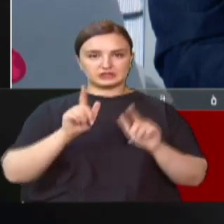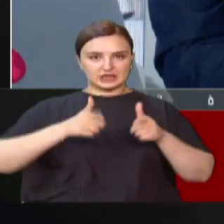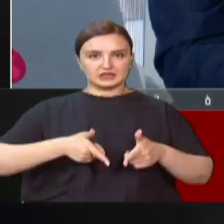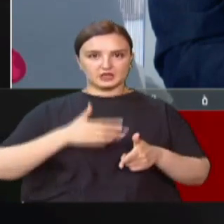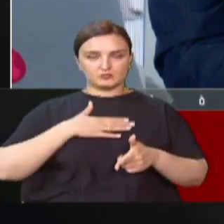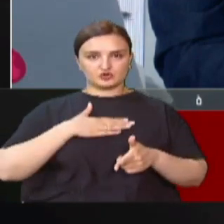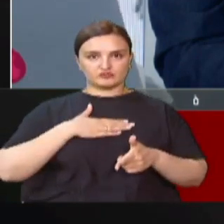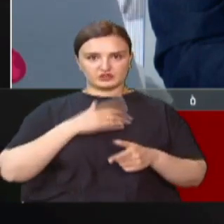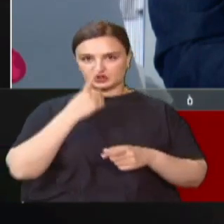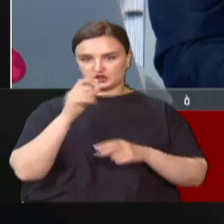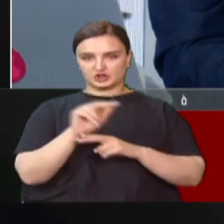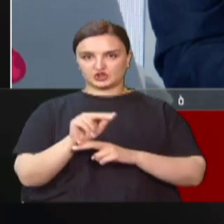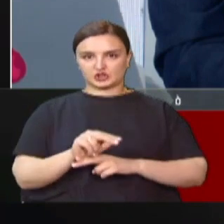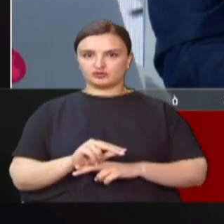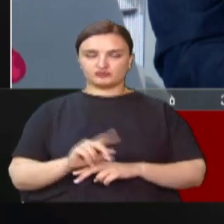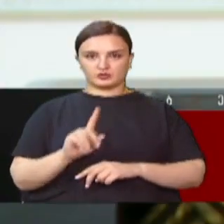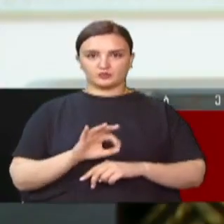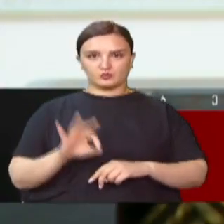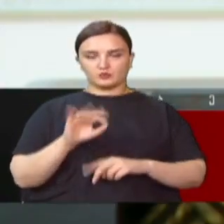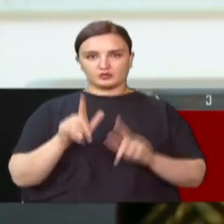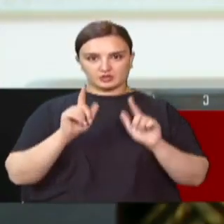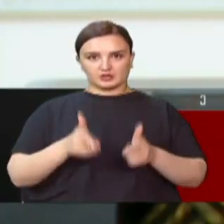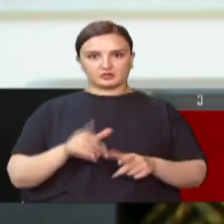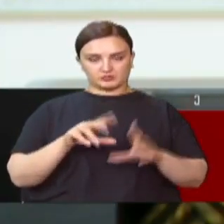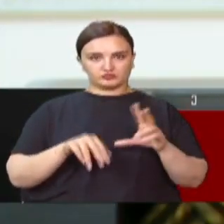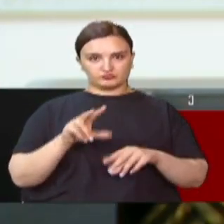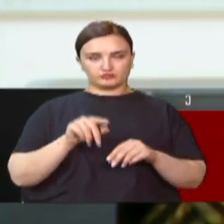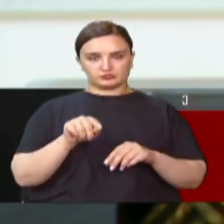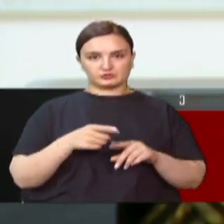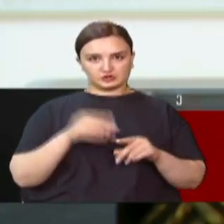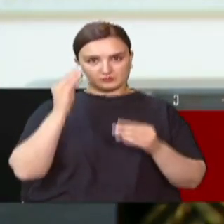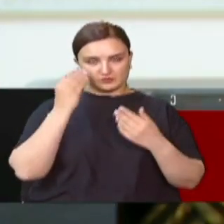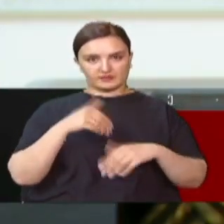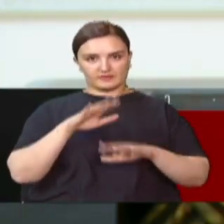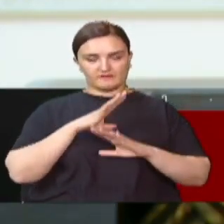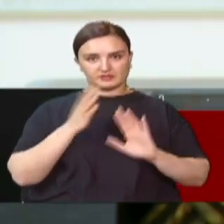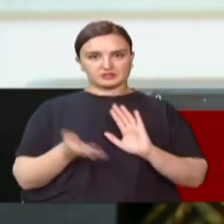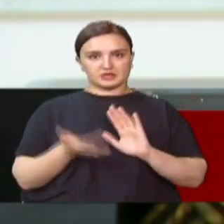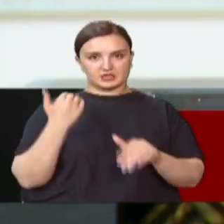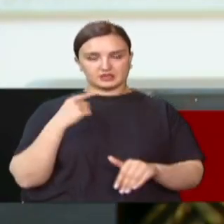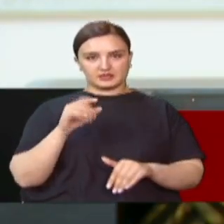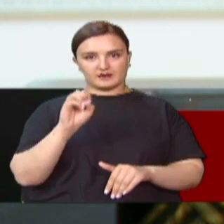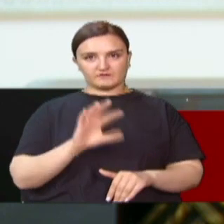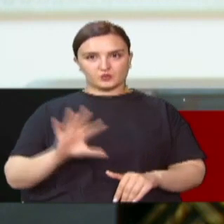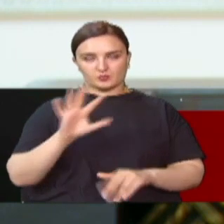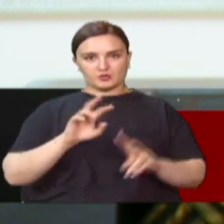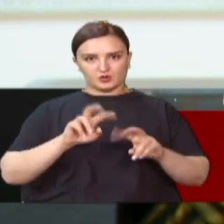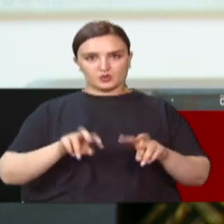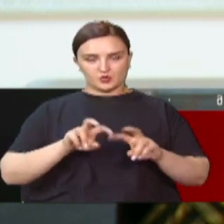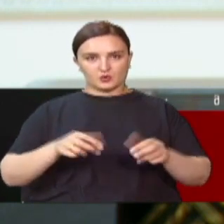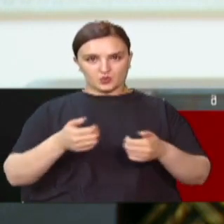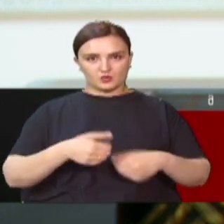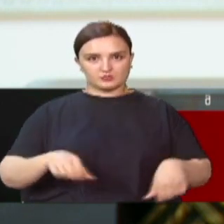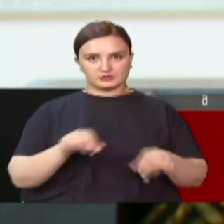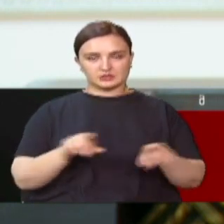კრიტიკულ შენიშვნებს ამ ინიციატივასთან დაკავშირებით, რომელიც შემოგთავაზა თავის დროზე ევროკომისიამ, როცა